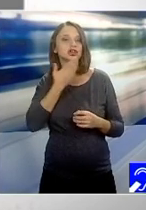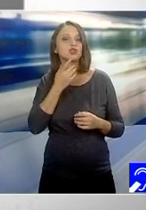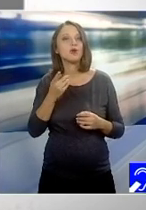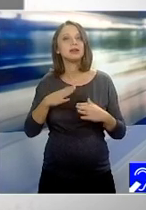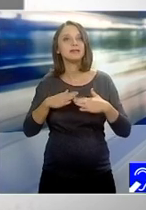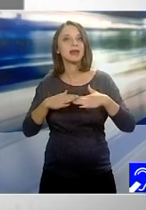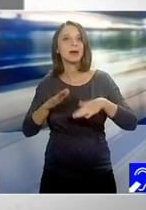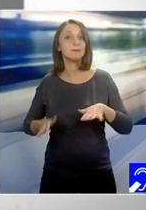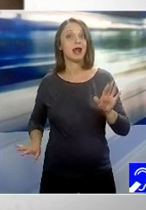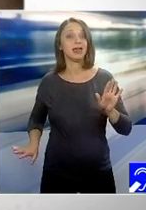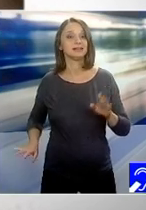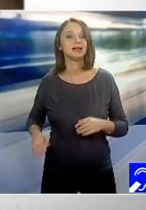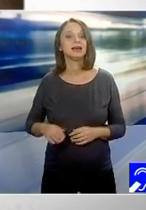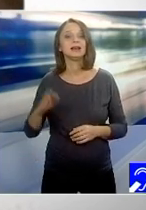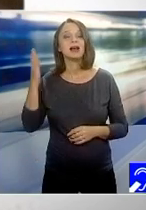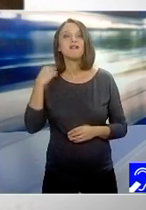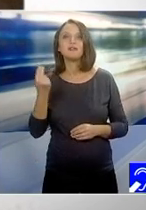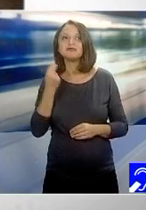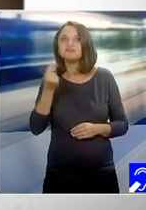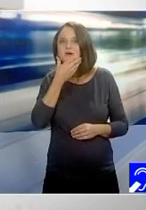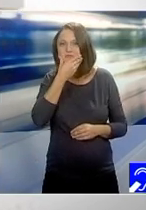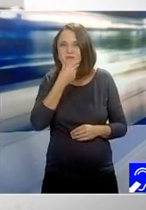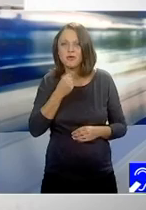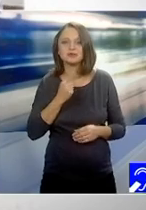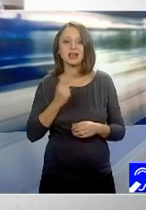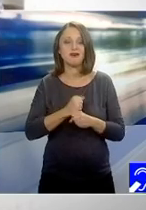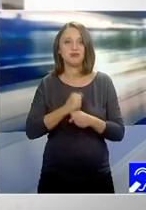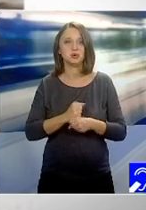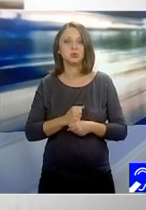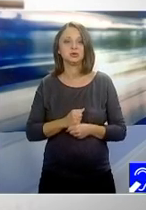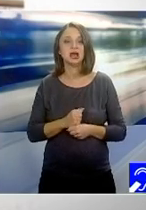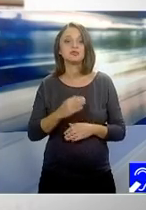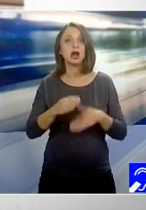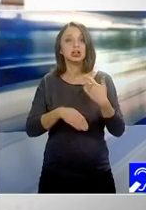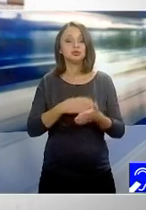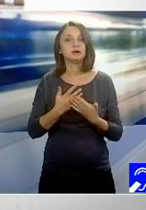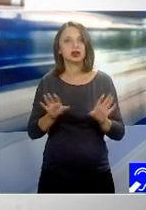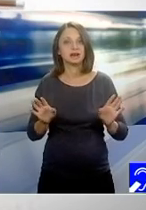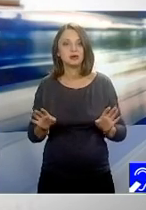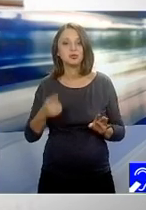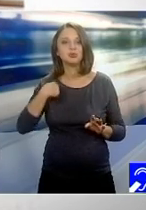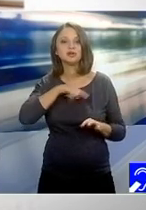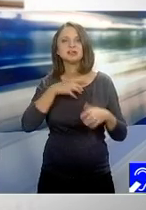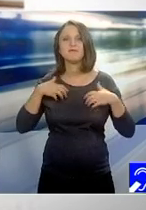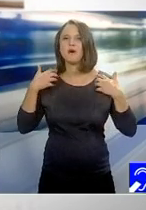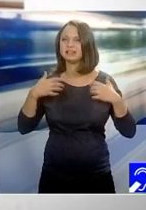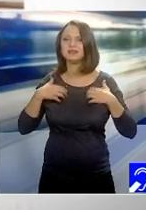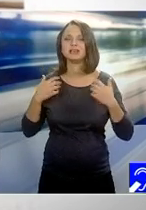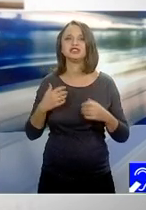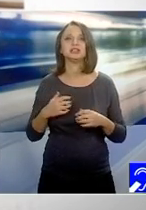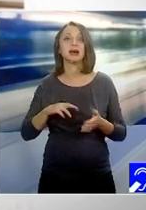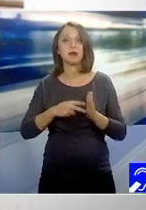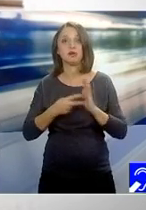fost o cantitate enormă pe care Corina a făcut-o, dar acum, cred că după ce a trecut simpozionul, suntem foarte fericite că l-am